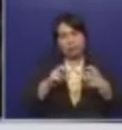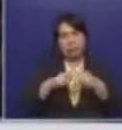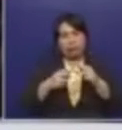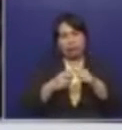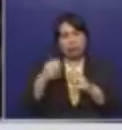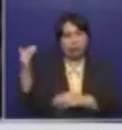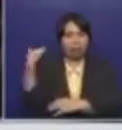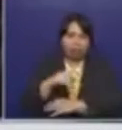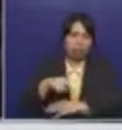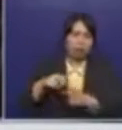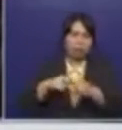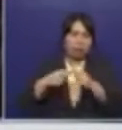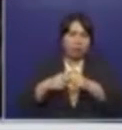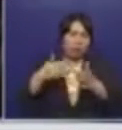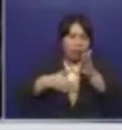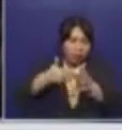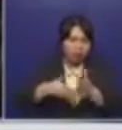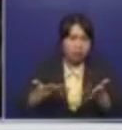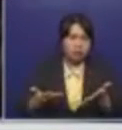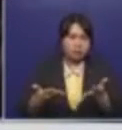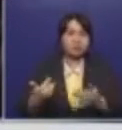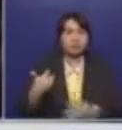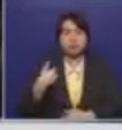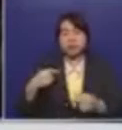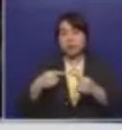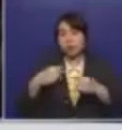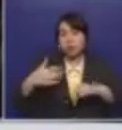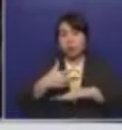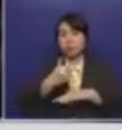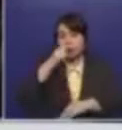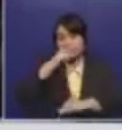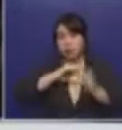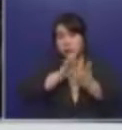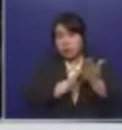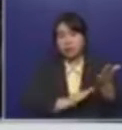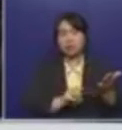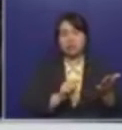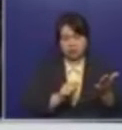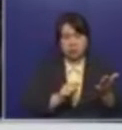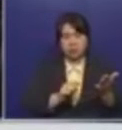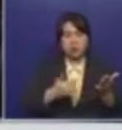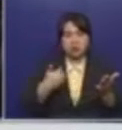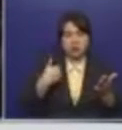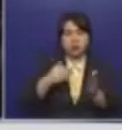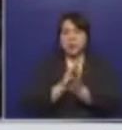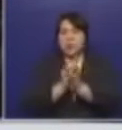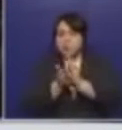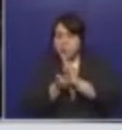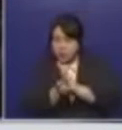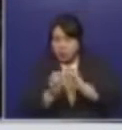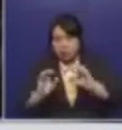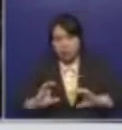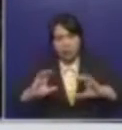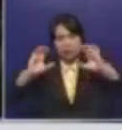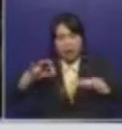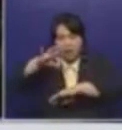งนี้ไปได้แน่นอนอีกทั้งระบบการเมืองของประเทศไทยในปัจจุบันจะทำให้การเปลี่ยนแปลงรัฐบาลและผู้นำประเทศเป็นไปได้ยาก